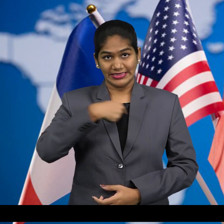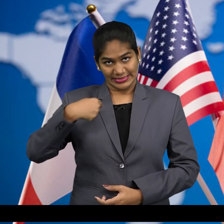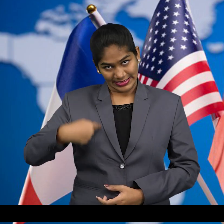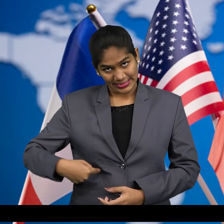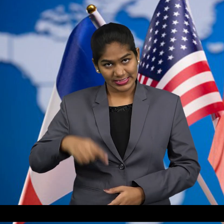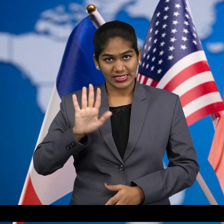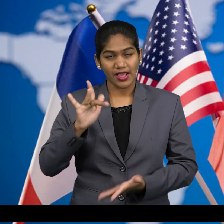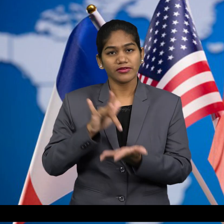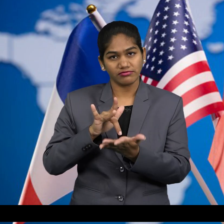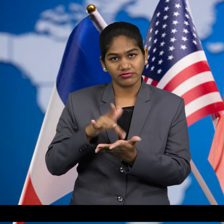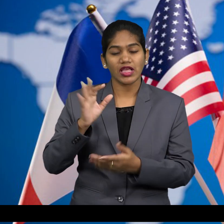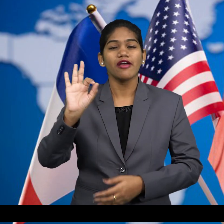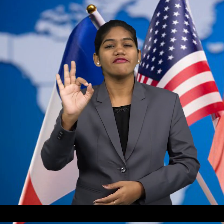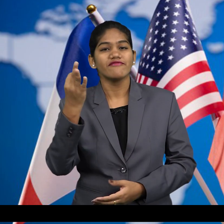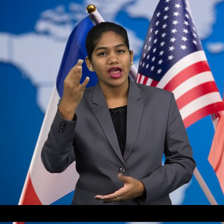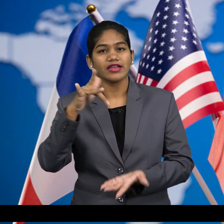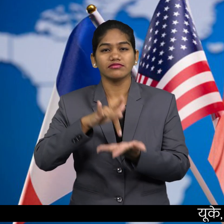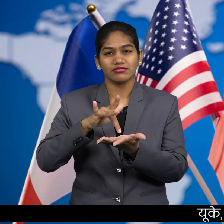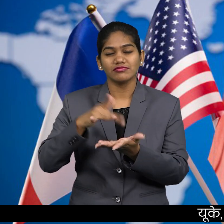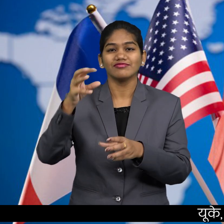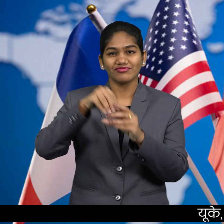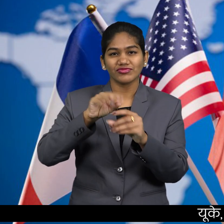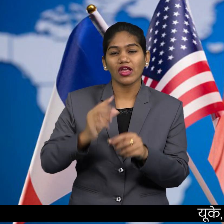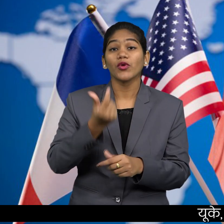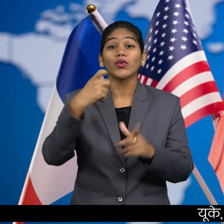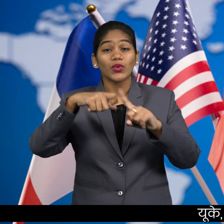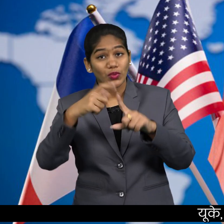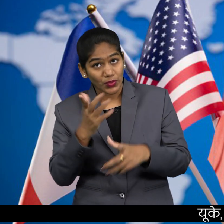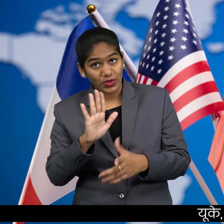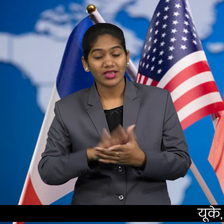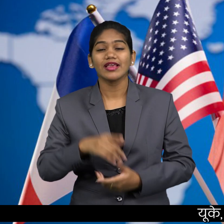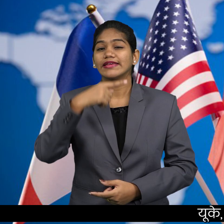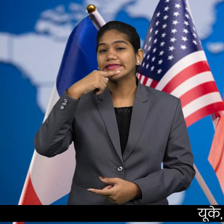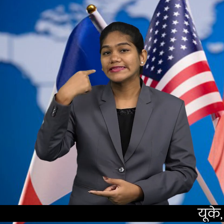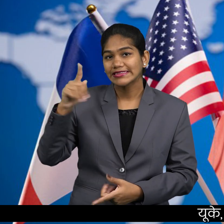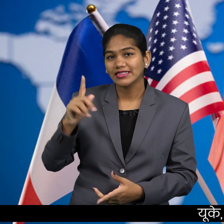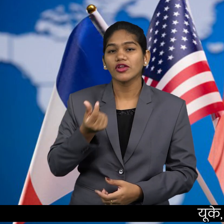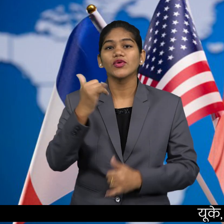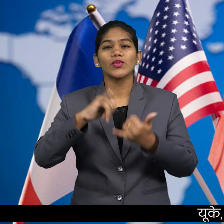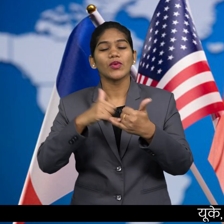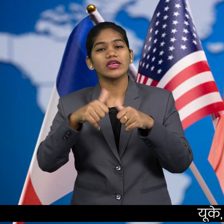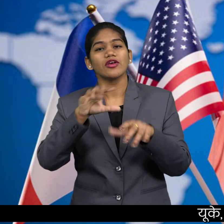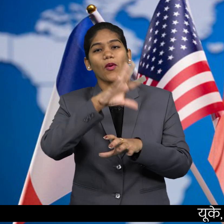चीन, फ्रान्स, UK, रशिया, USA.